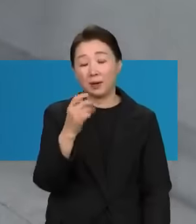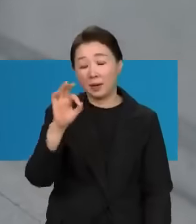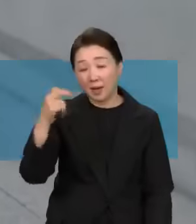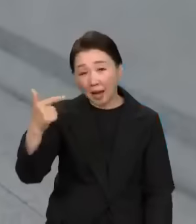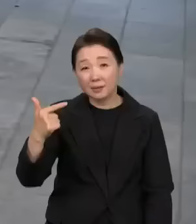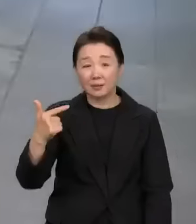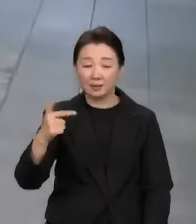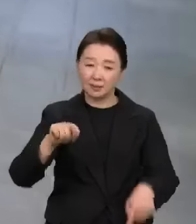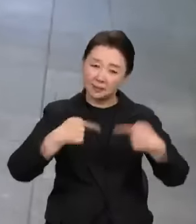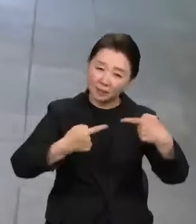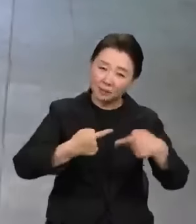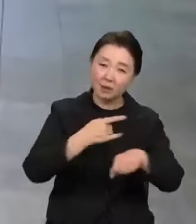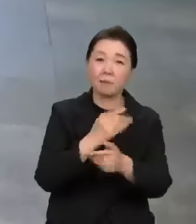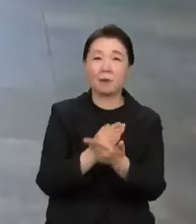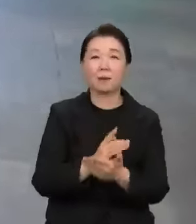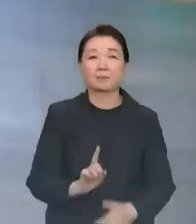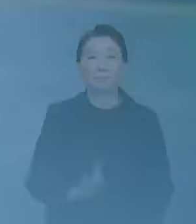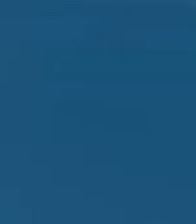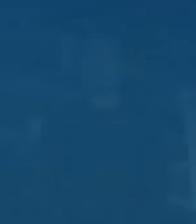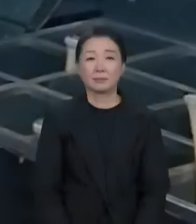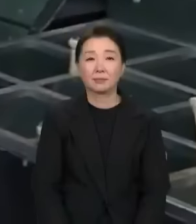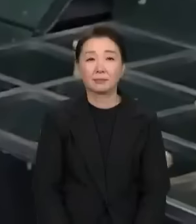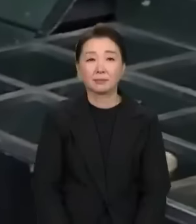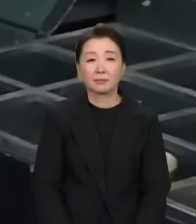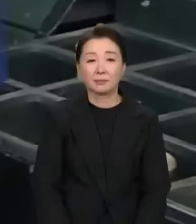이 자리에 참석할까요?